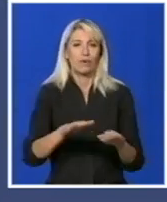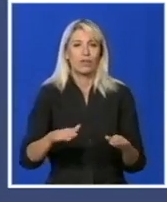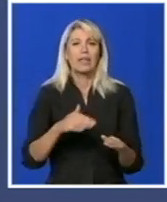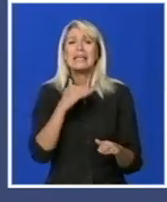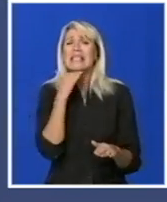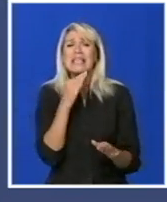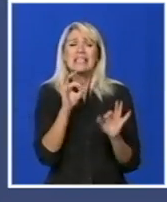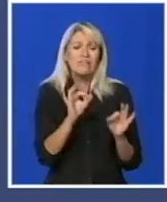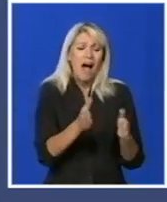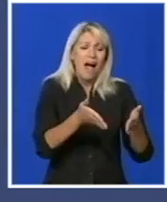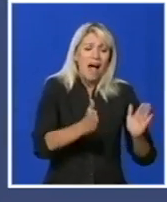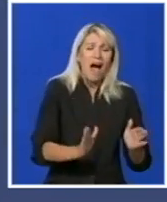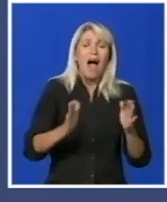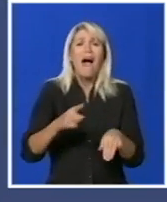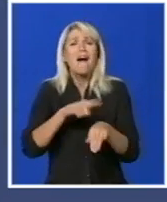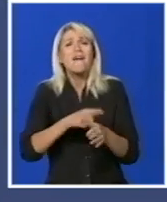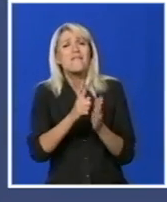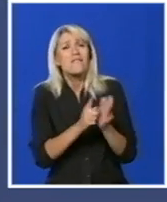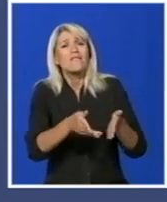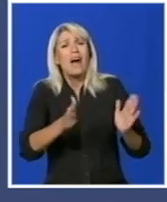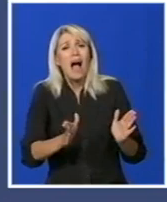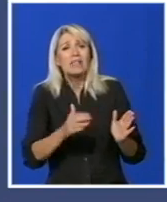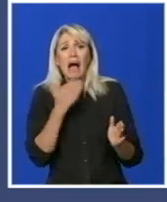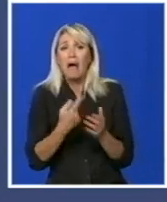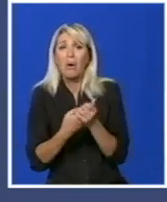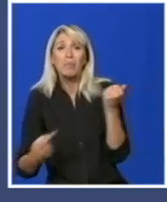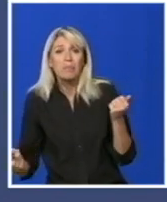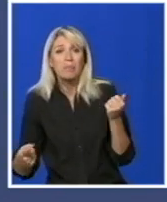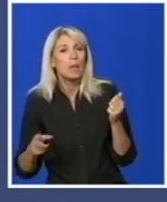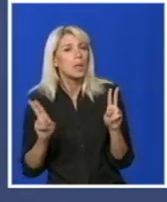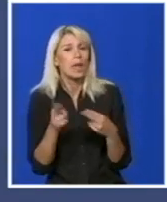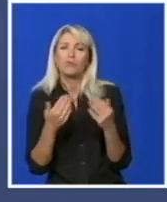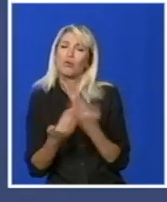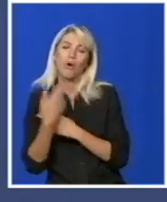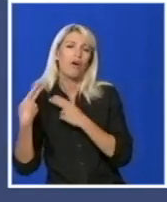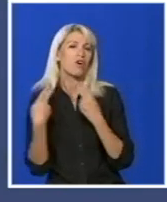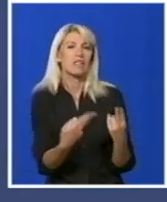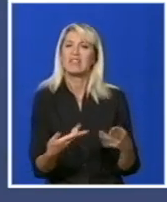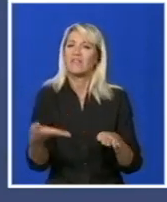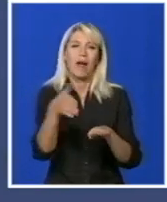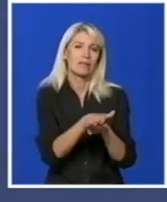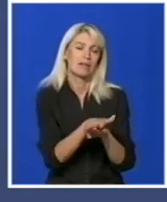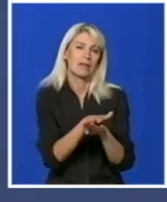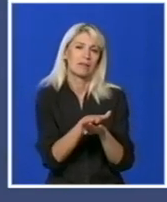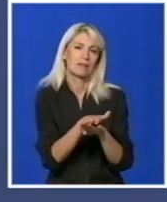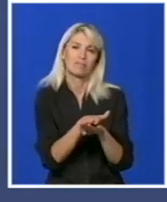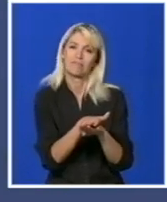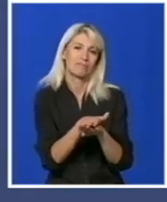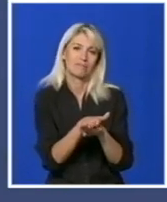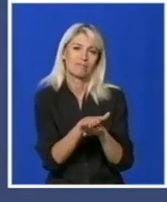faza i etapa koja se propusti u razvoju deteta je nenadoknadiva. Zbog toga molimo sve naše